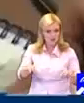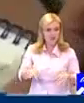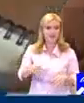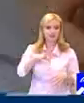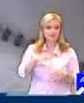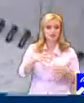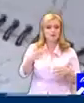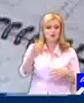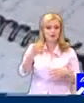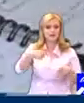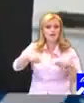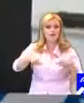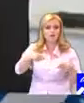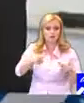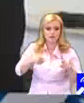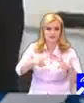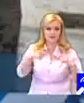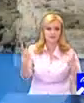stadion.